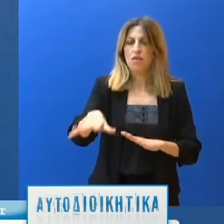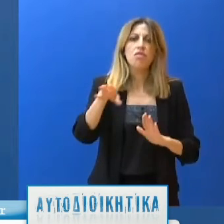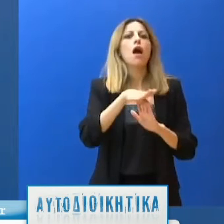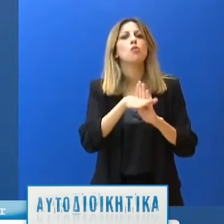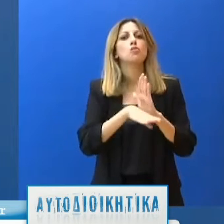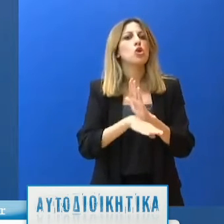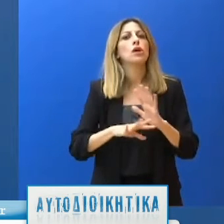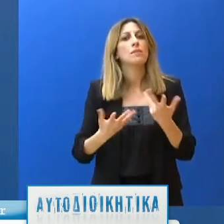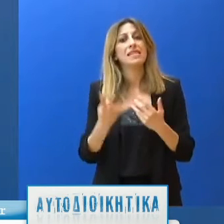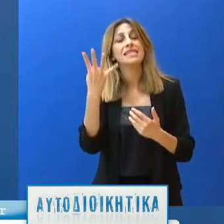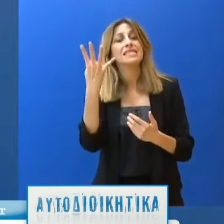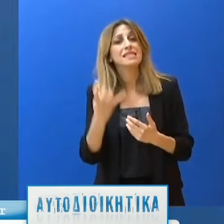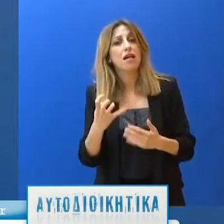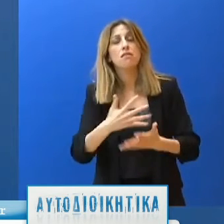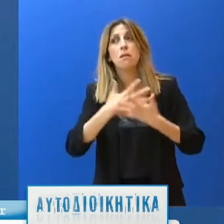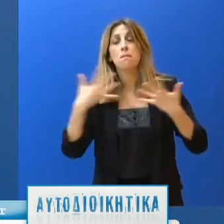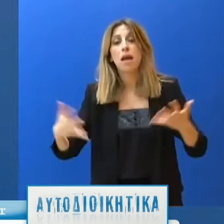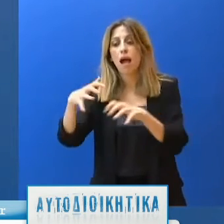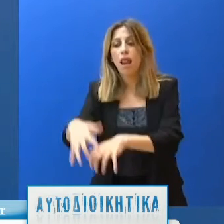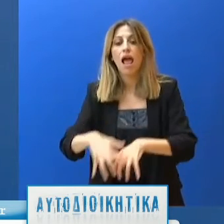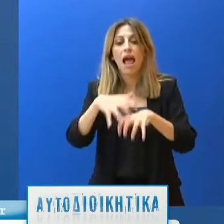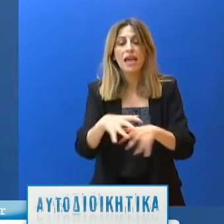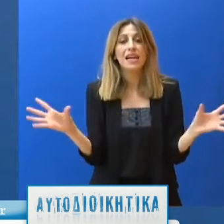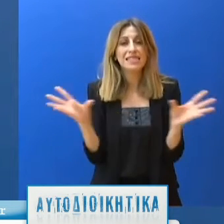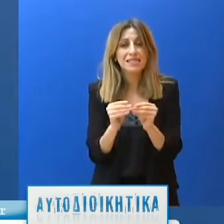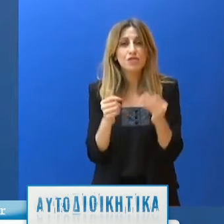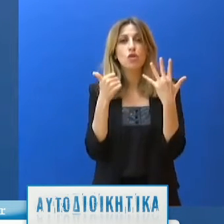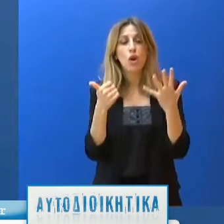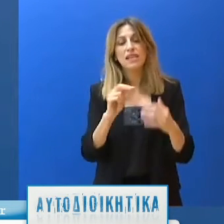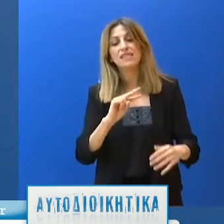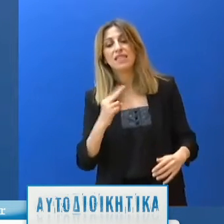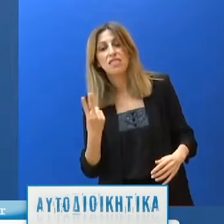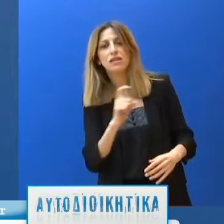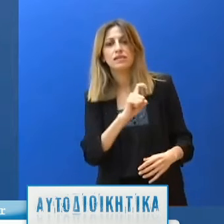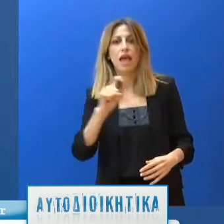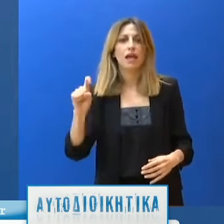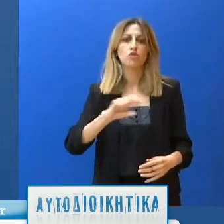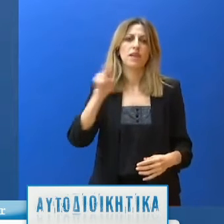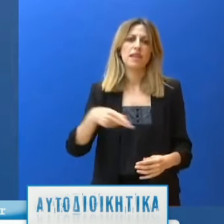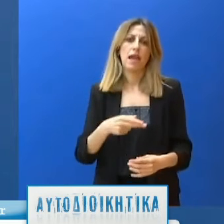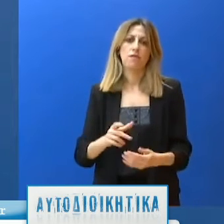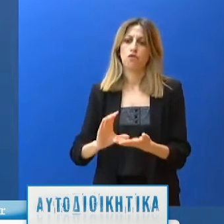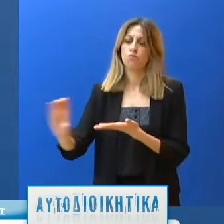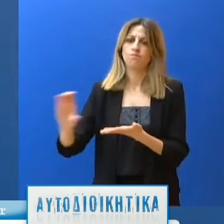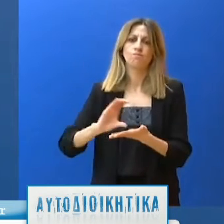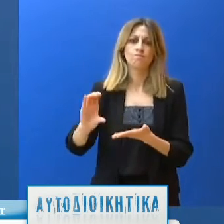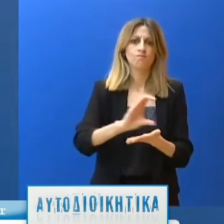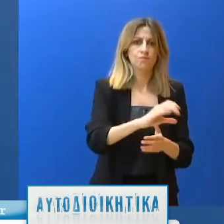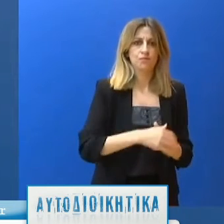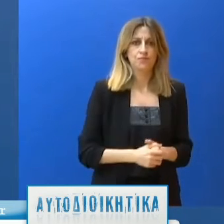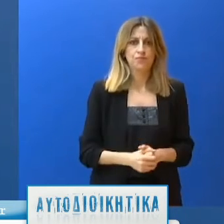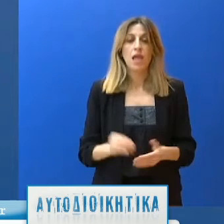40 μεγάλα έργα συνολικού προϋπολογισμού 6 δισεκατομμυρίων ευρώ. Δημιουργείται μηχανισμός ορίμανσης των